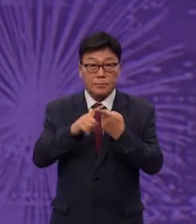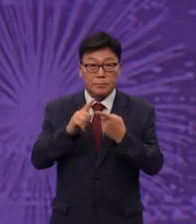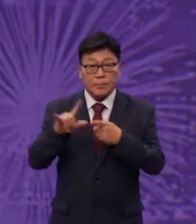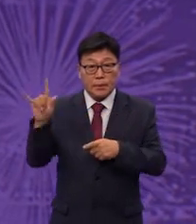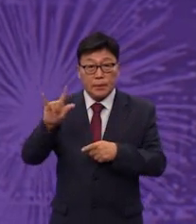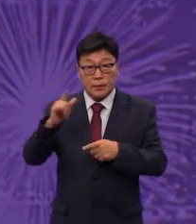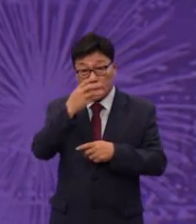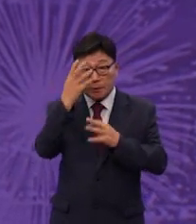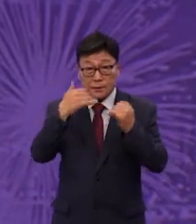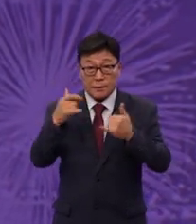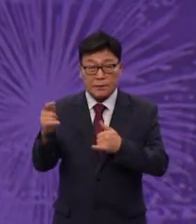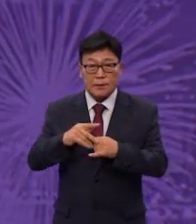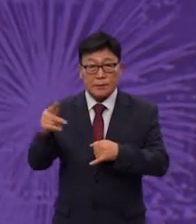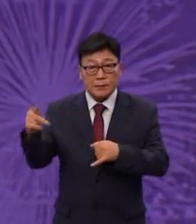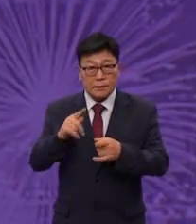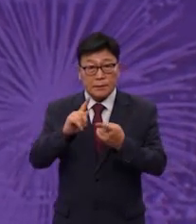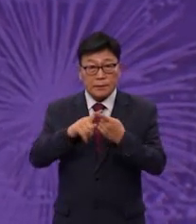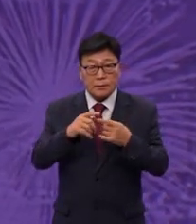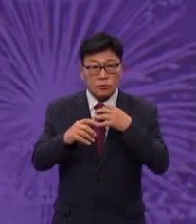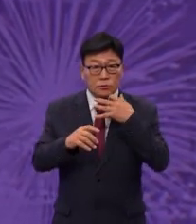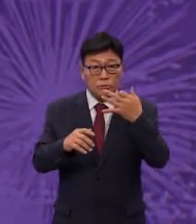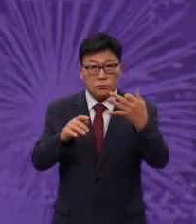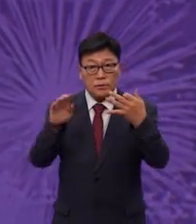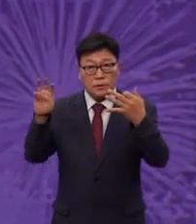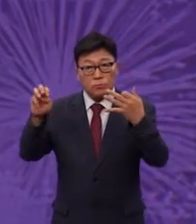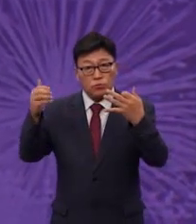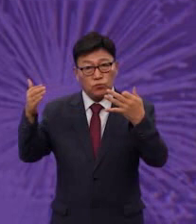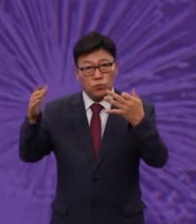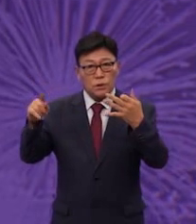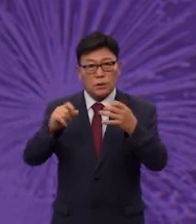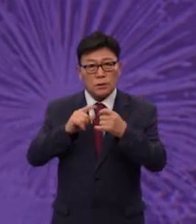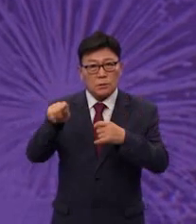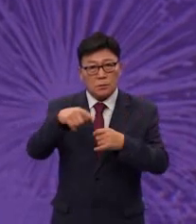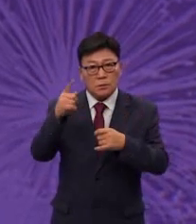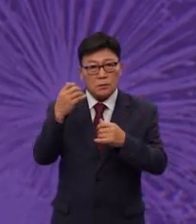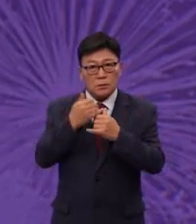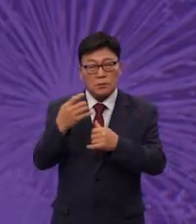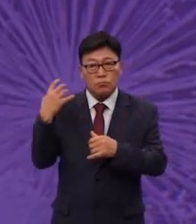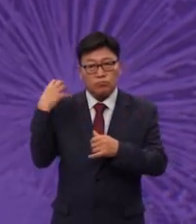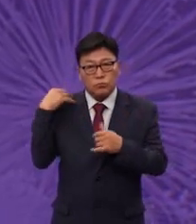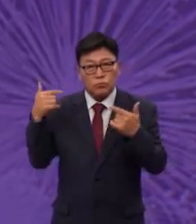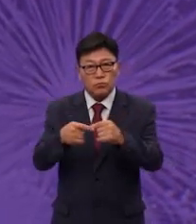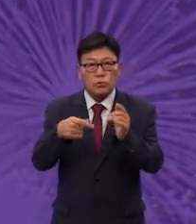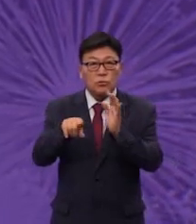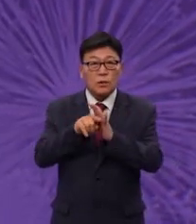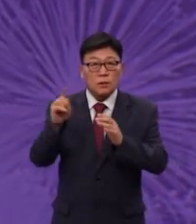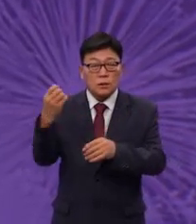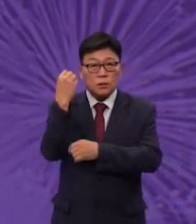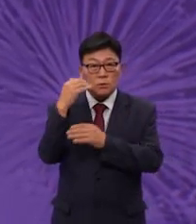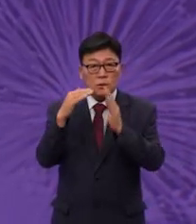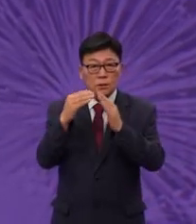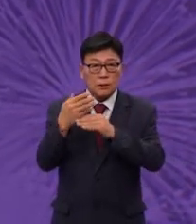LH 청년 전세임대는 만 19세에서 39세의 청년층의 주거비 부담 완화를 위해서 기존